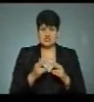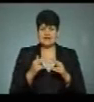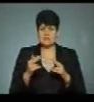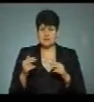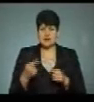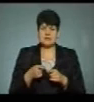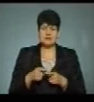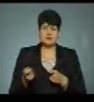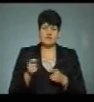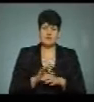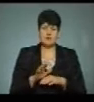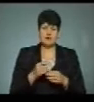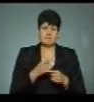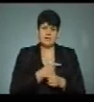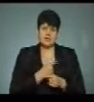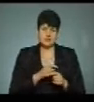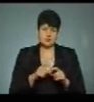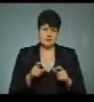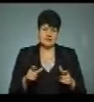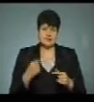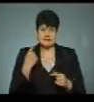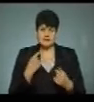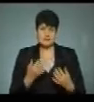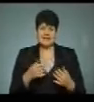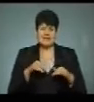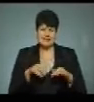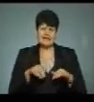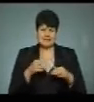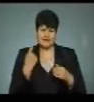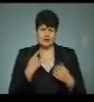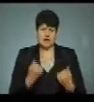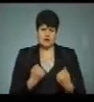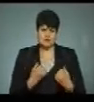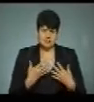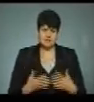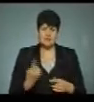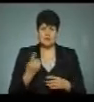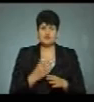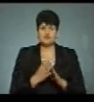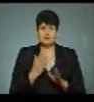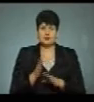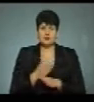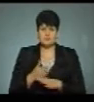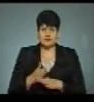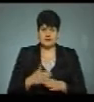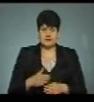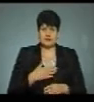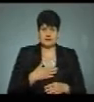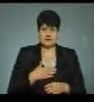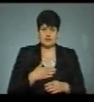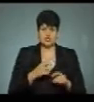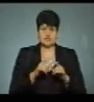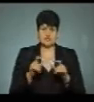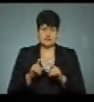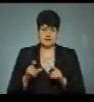Це будуть вироби медичного призначення і засоби індивідуального захисту. В першу чергу вони будуть розподілені на наші опорні